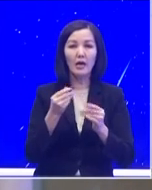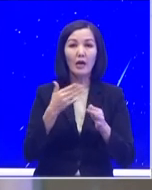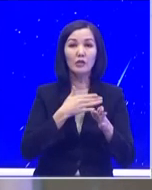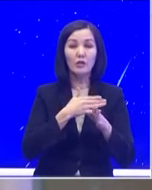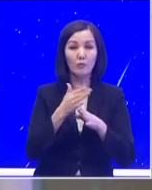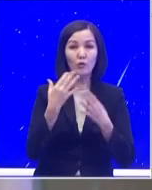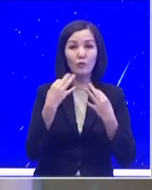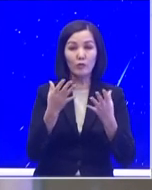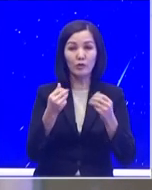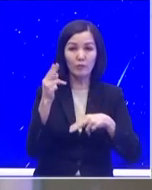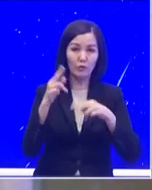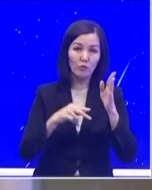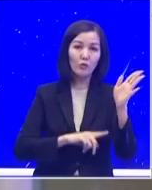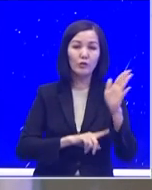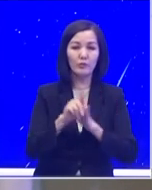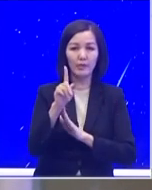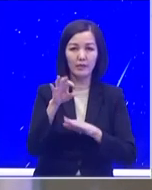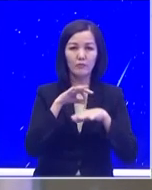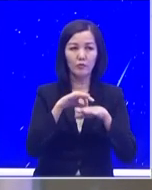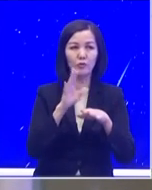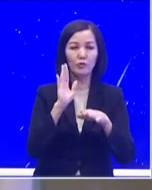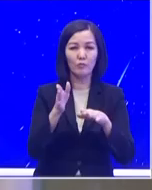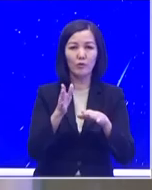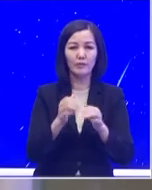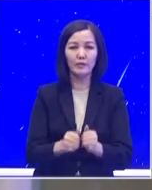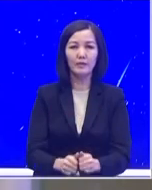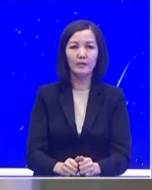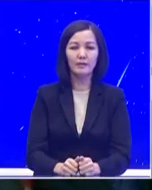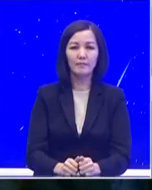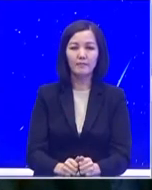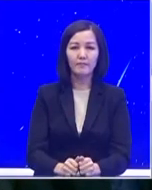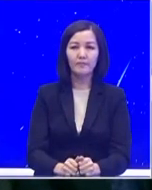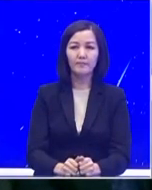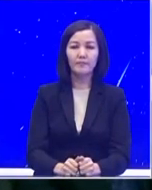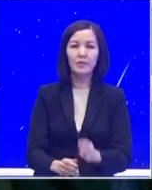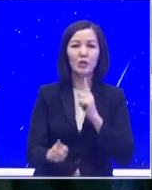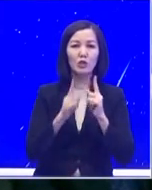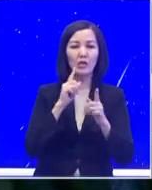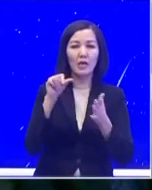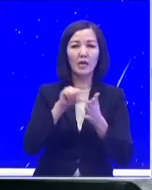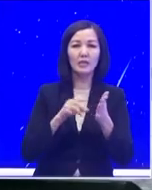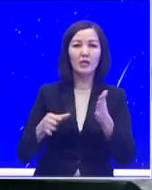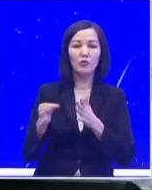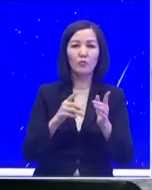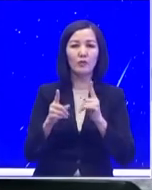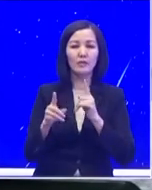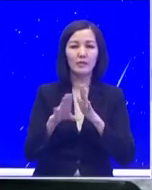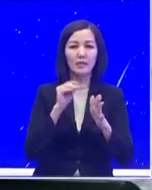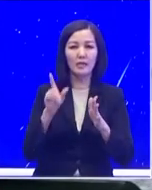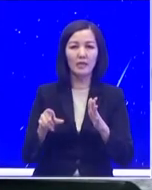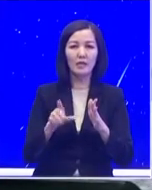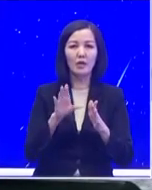кейін құрылысын жүргізуге қаражатты сұраймыз облыстан. Жиынға қатысқан облыстық мәслихат хатшысы